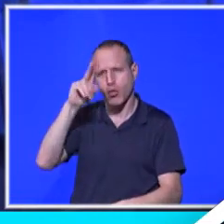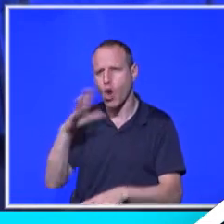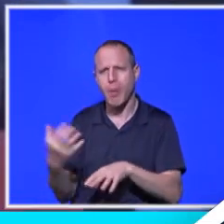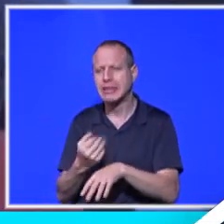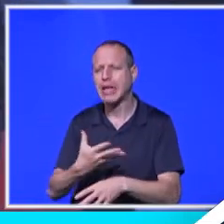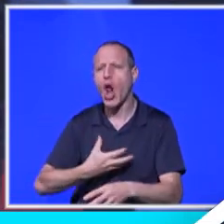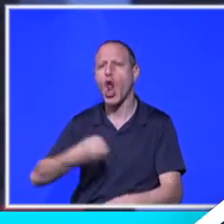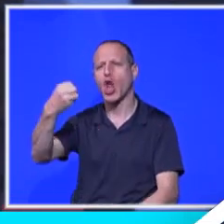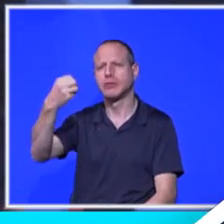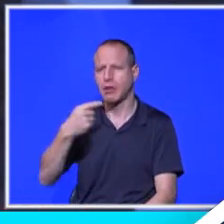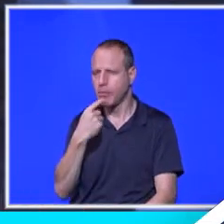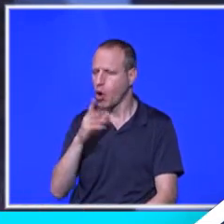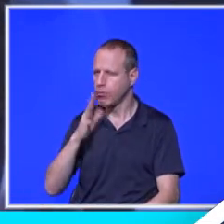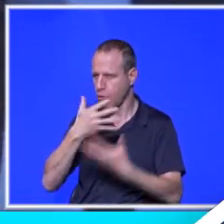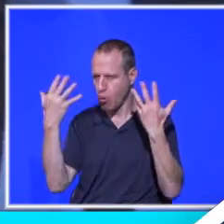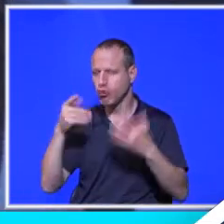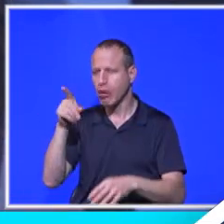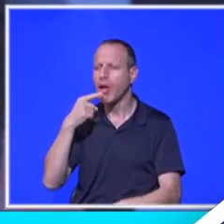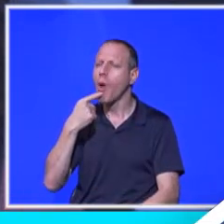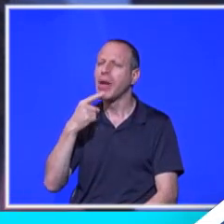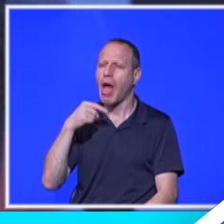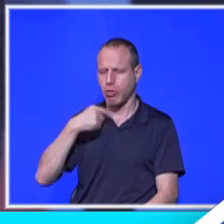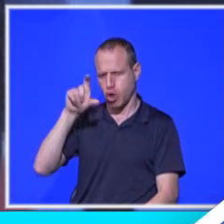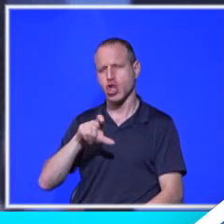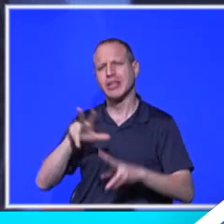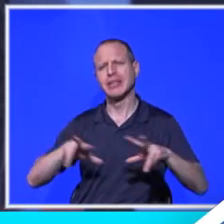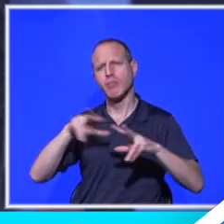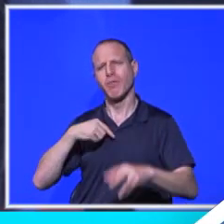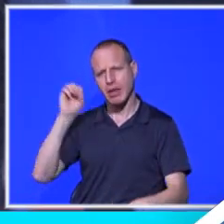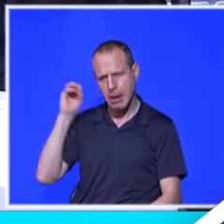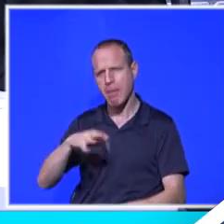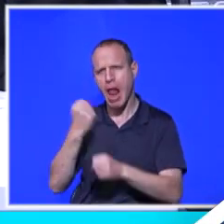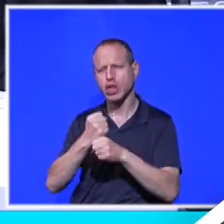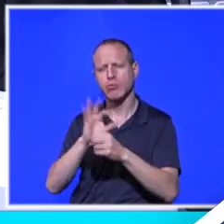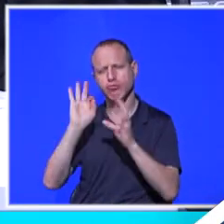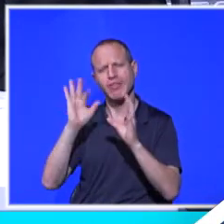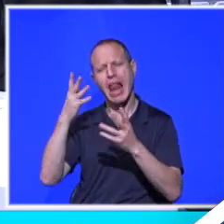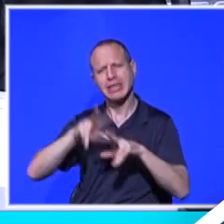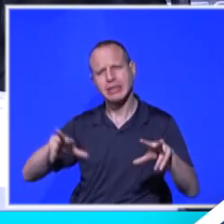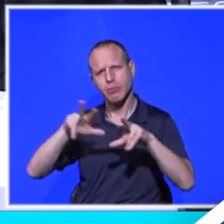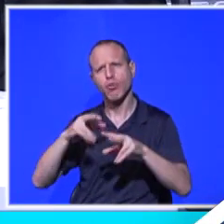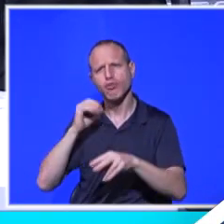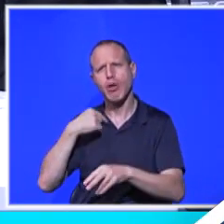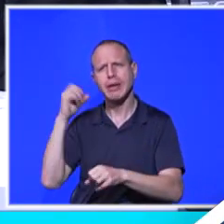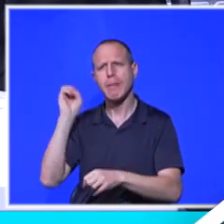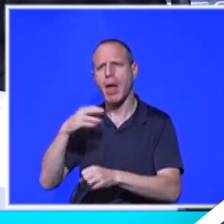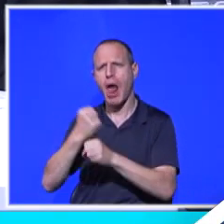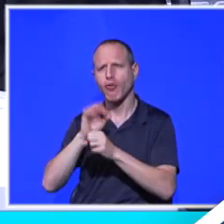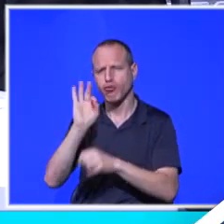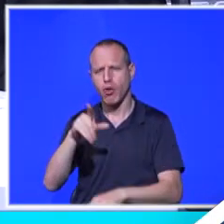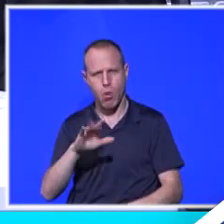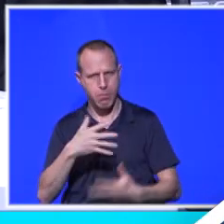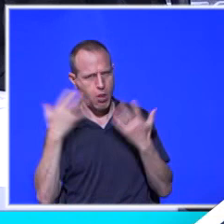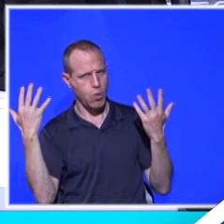המאוד ברורות האלה, שאתה בא ואומר, אני איש ציבור בסופו של דבר, ואני בא לעשות למען הציבור שאני בא לעבוד בשבילו. ברור.